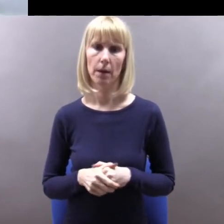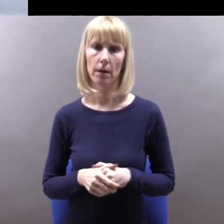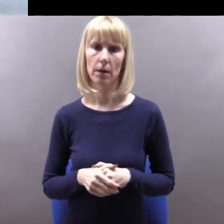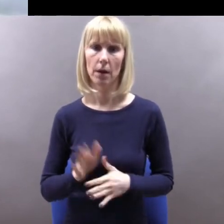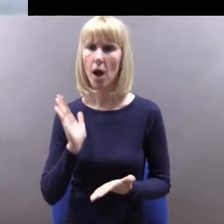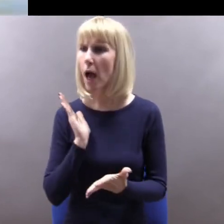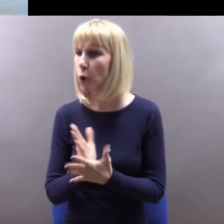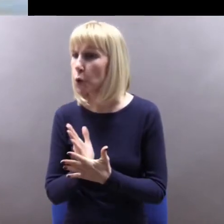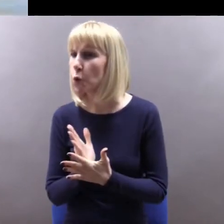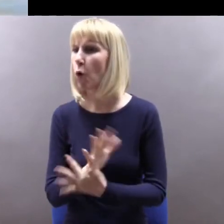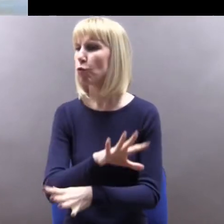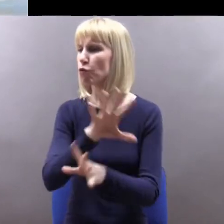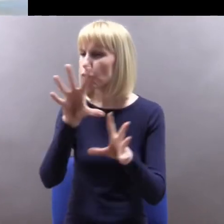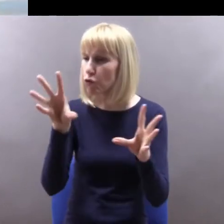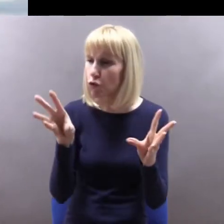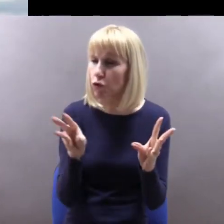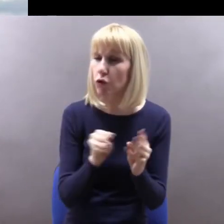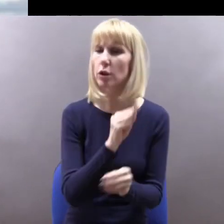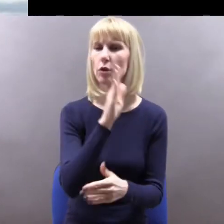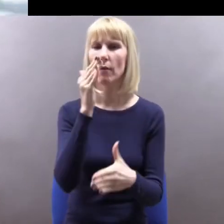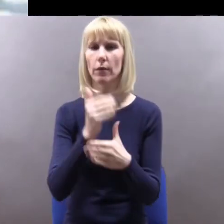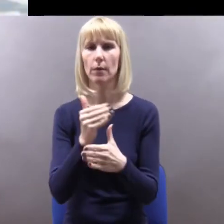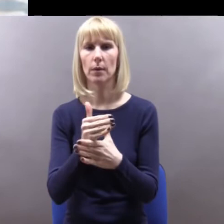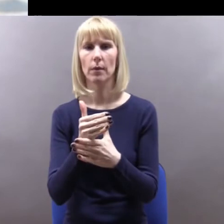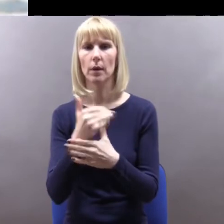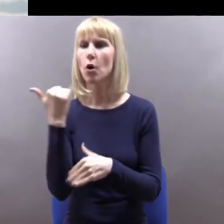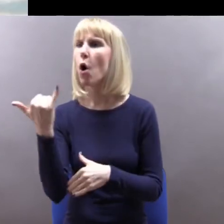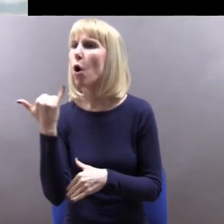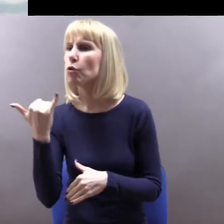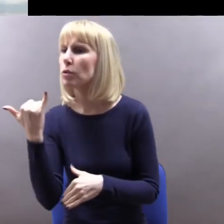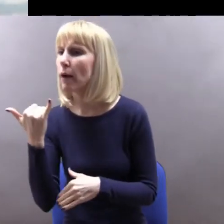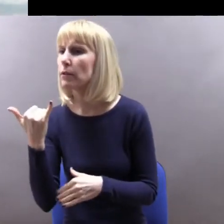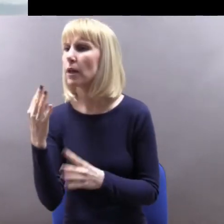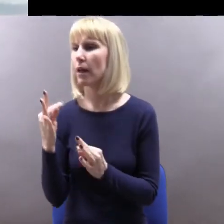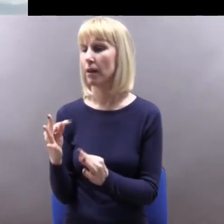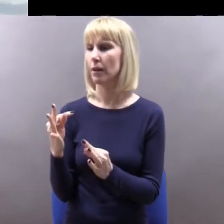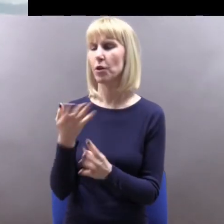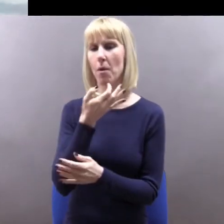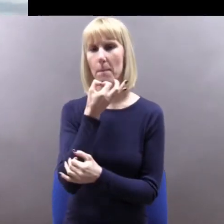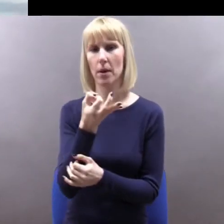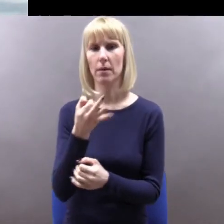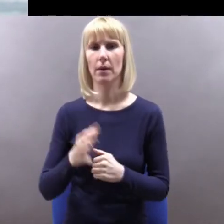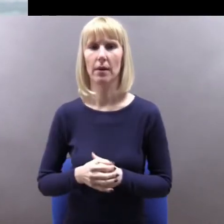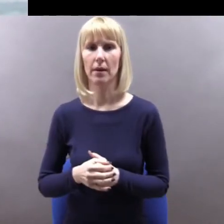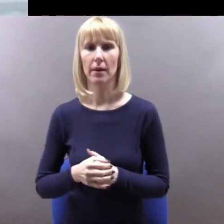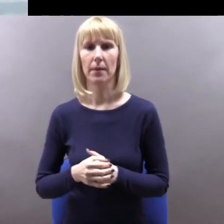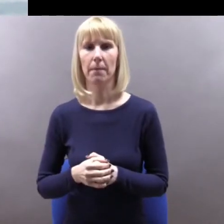wtedy zawsze na koniec, jak już wszystko jest dopięte, na ostatni guzik, to wtedy zawsze pytam,